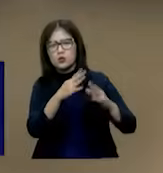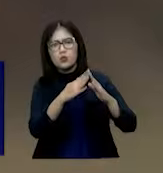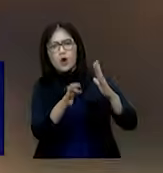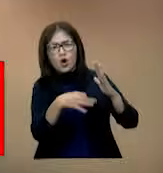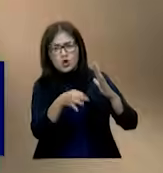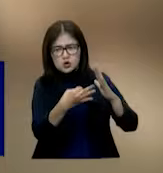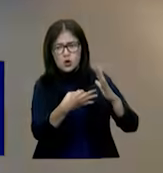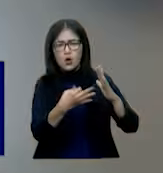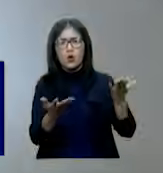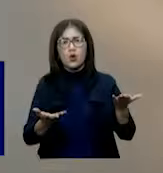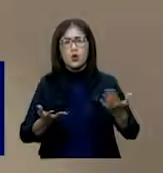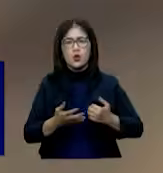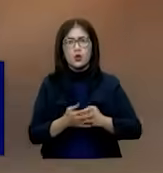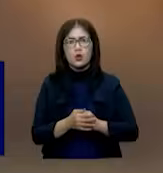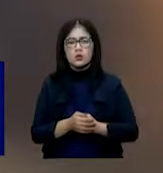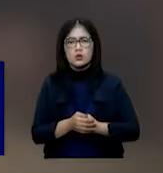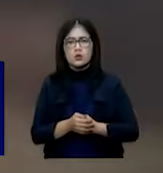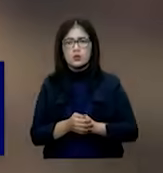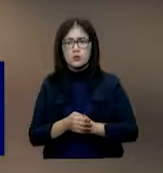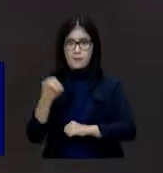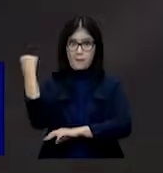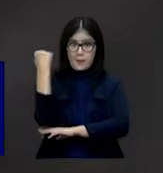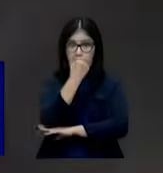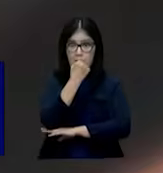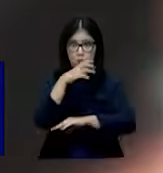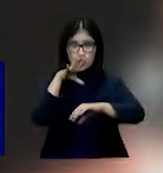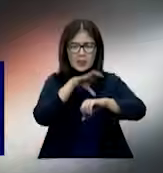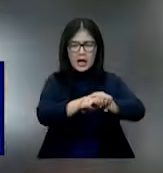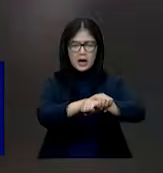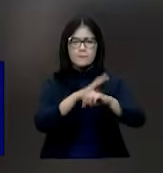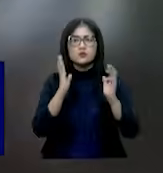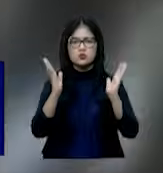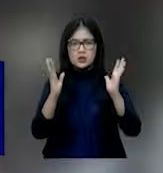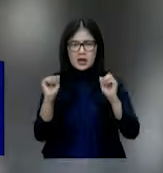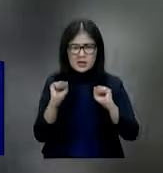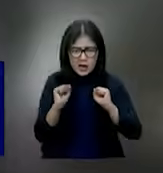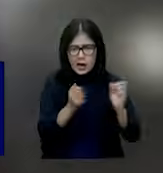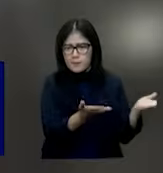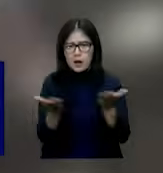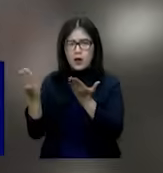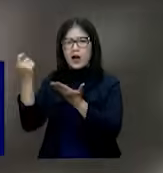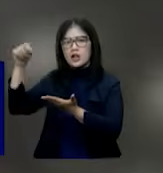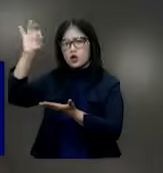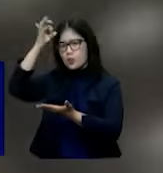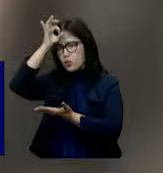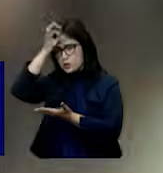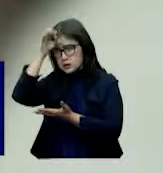Mas. Polisi mengamankan pelaku dari amukan warga langsung mengevakuasinya ke Polsek Jatinegara guna